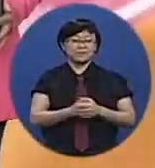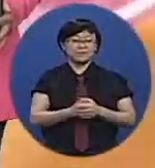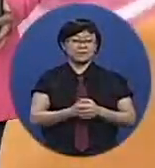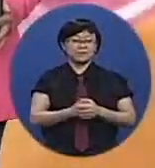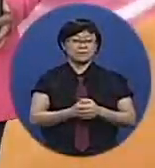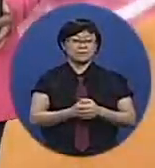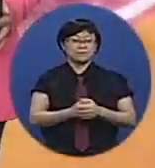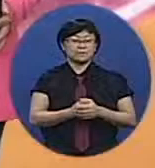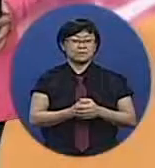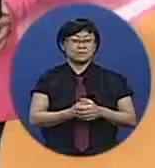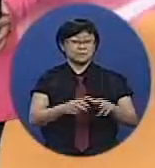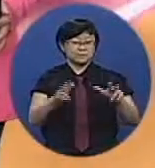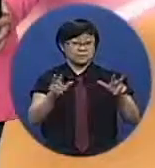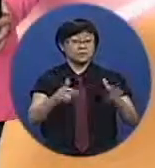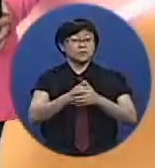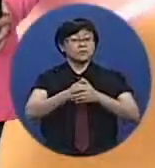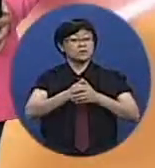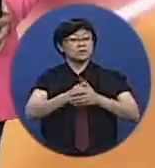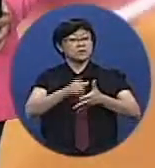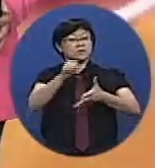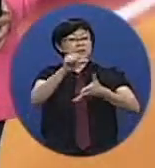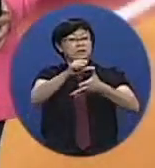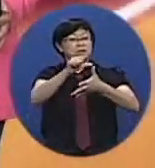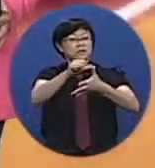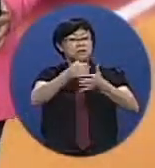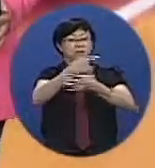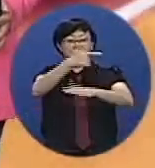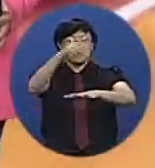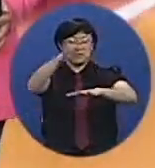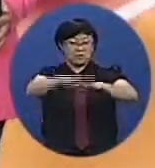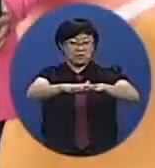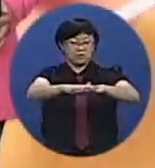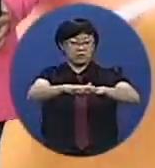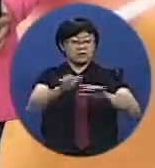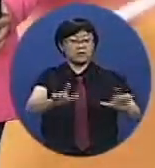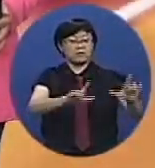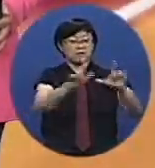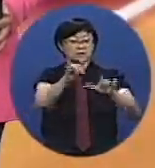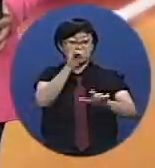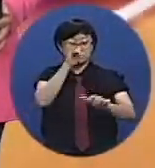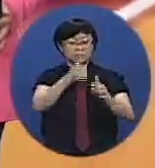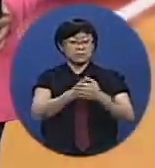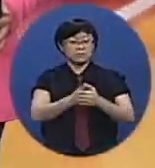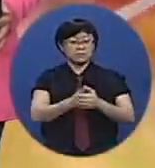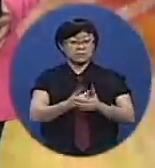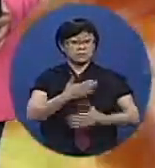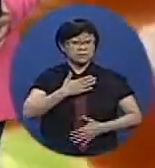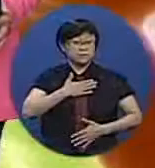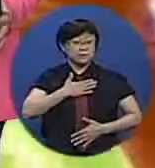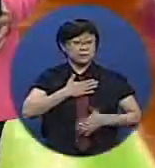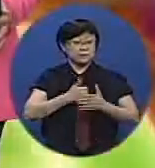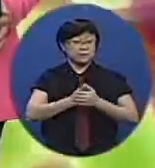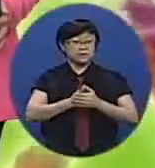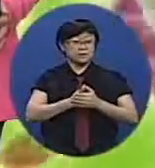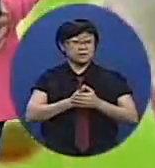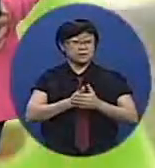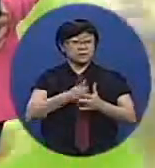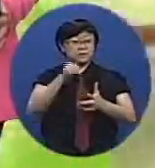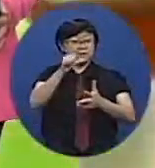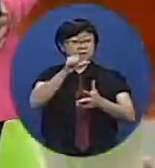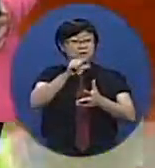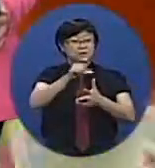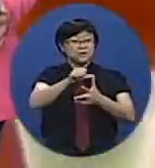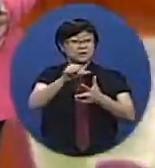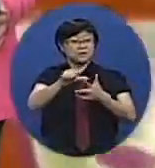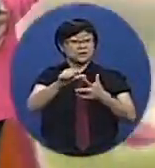그래서 지금 큰아들 내가 지금 대전에 살고 있는데 네. 네. 제가 그 전부 남자들만